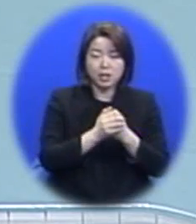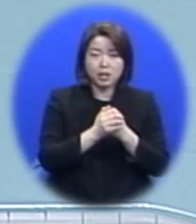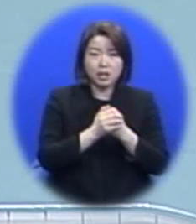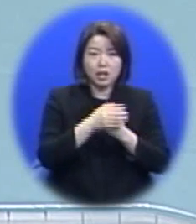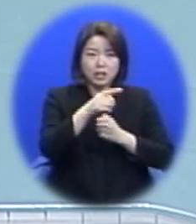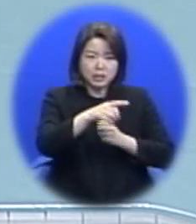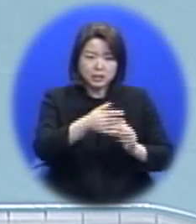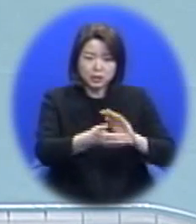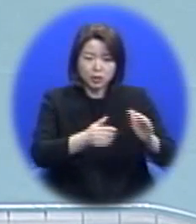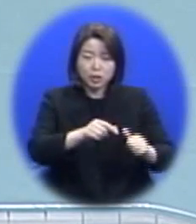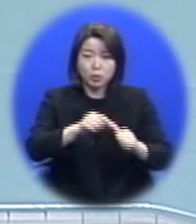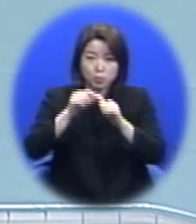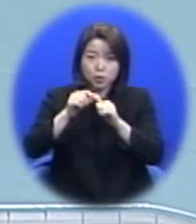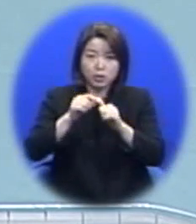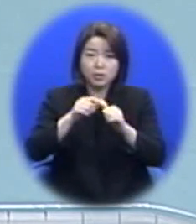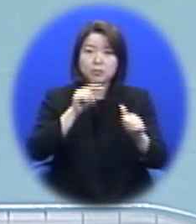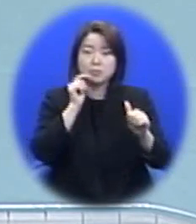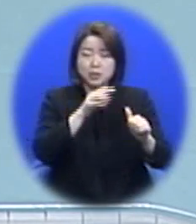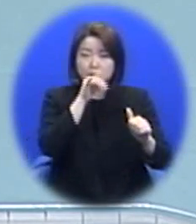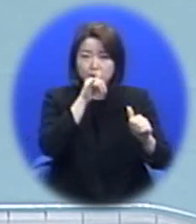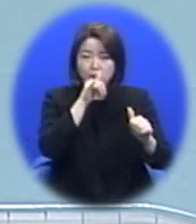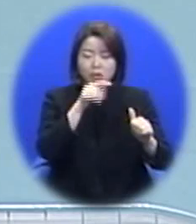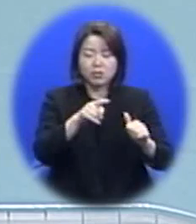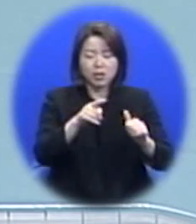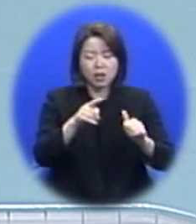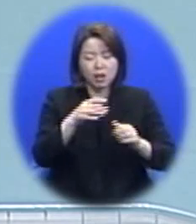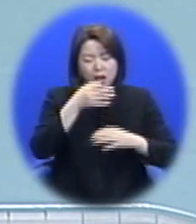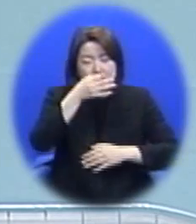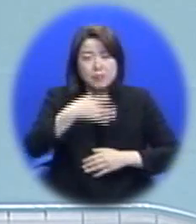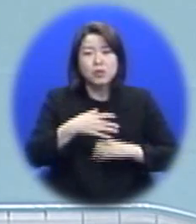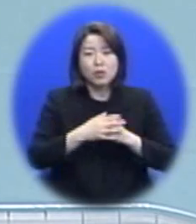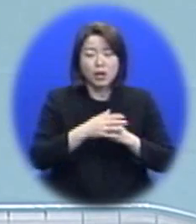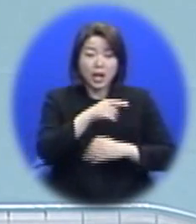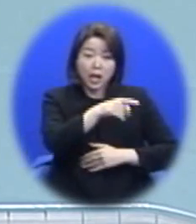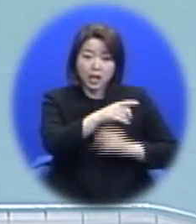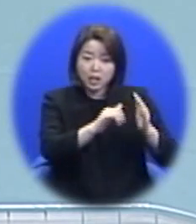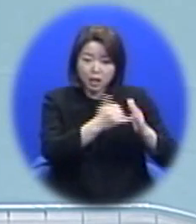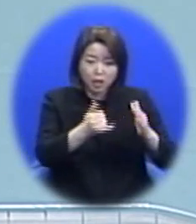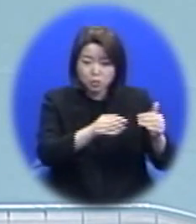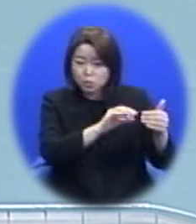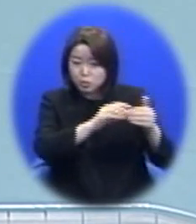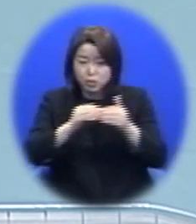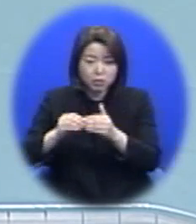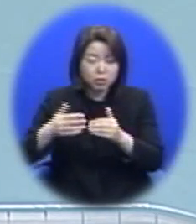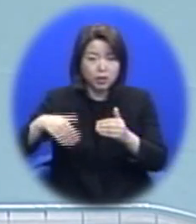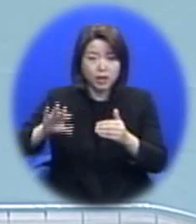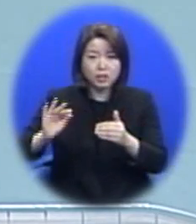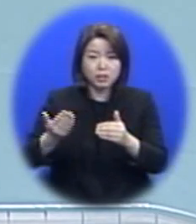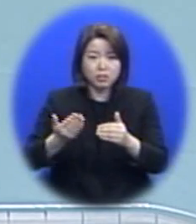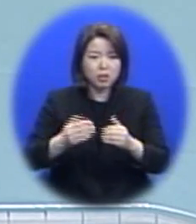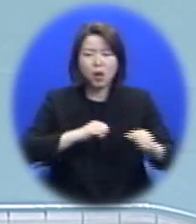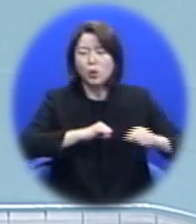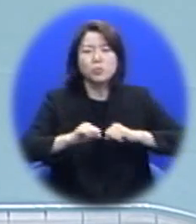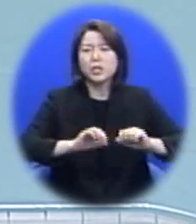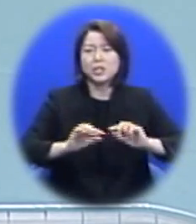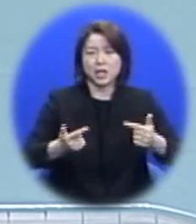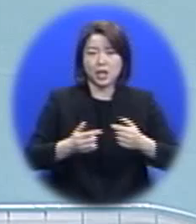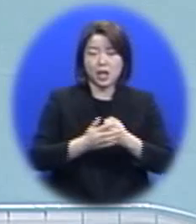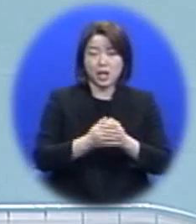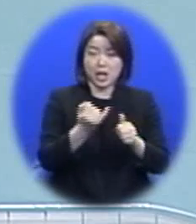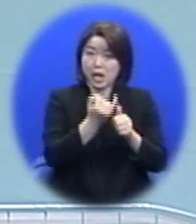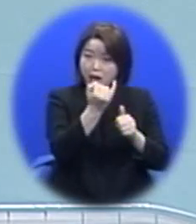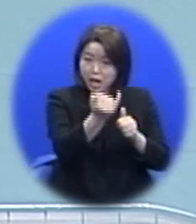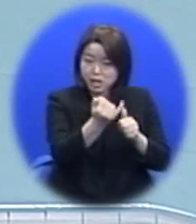먹어요. 롯의 가족들을 끄집어내야 되겠는데 움직이지를 않는 겁니다. 아내와 두 딸이 정신이